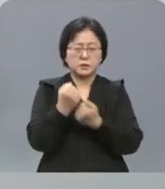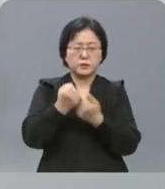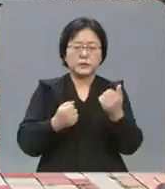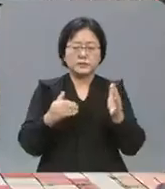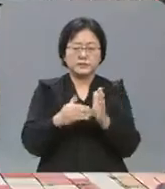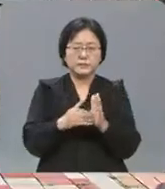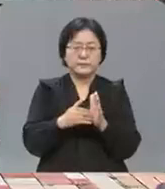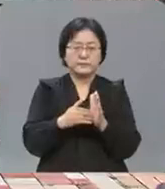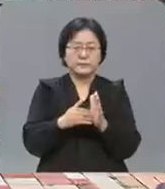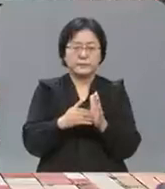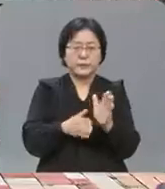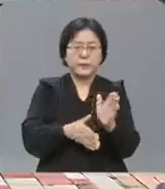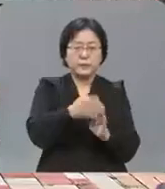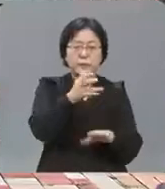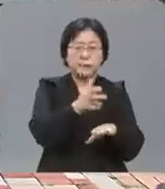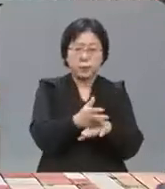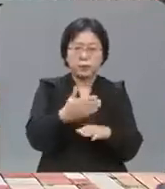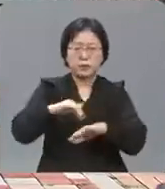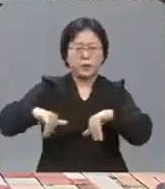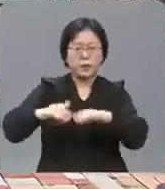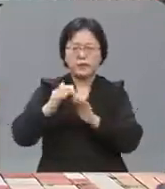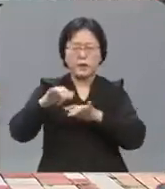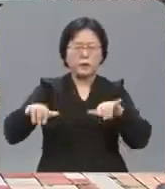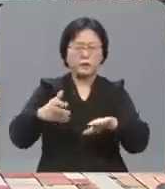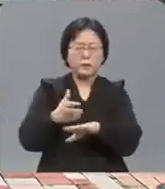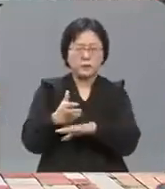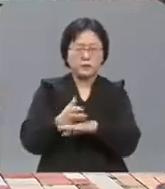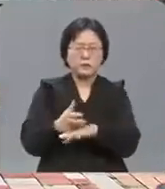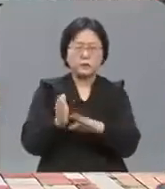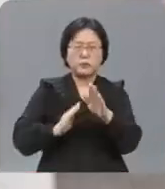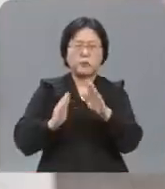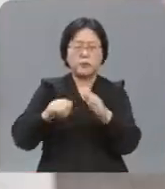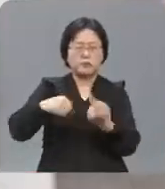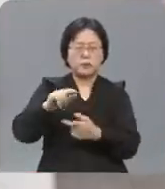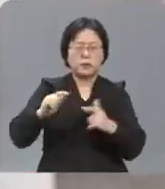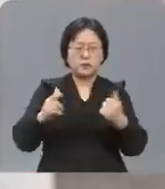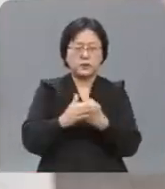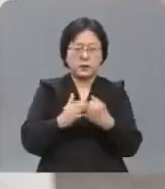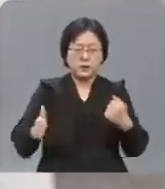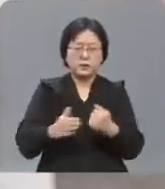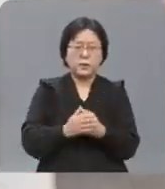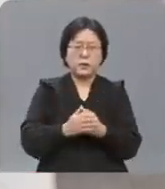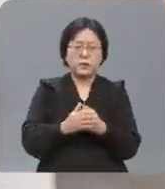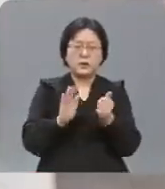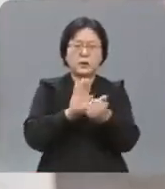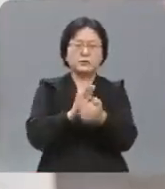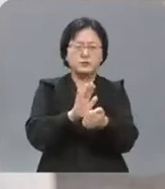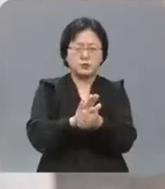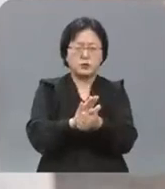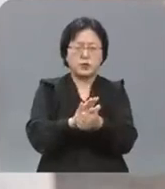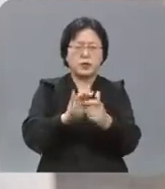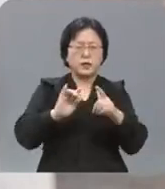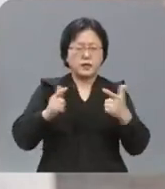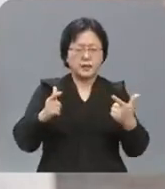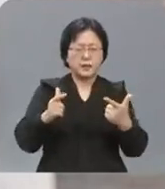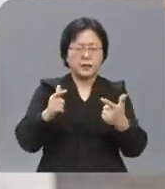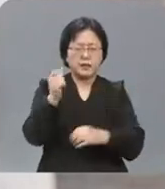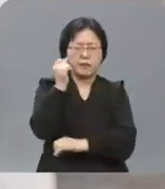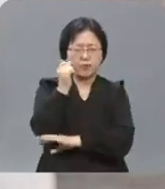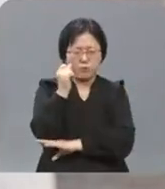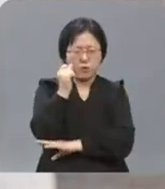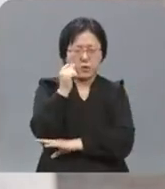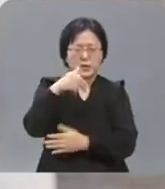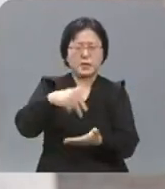밝혔습니다. 시내버스와 달리 마을버스는 준공영제가 아닌 만큼 최대한 재정 투입을 하지 않으려는 기존